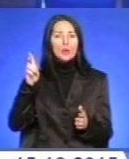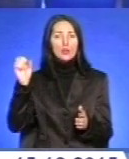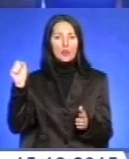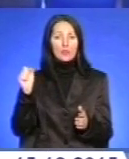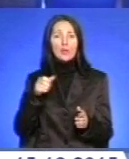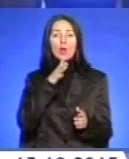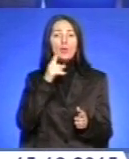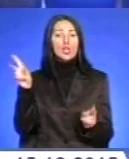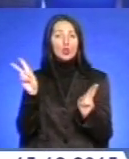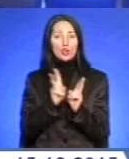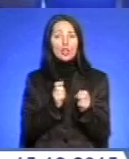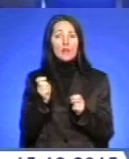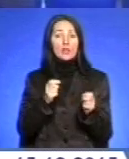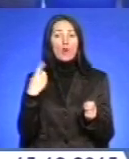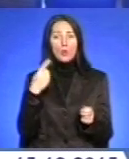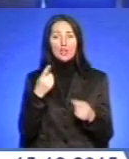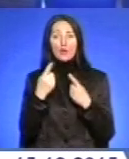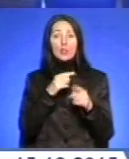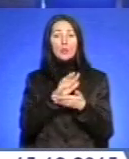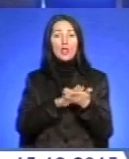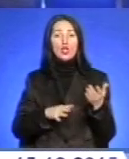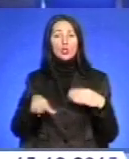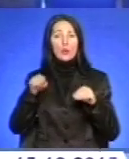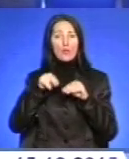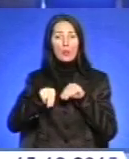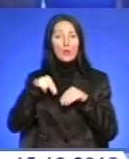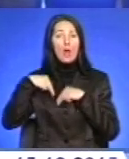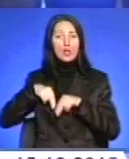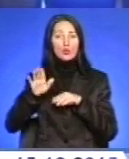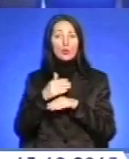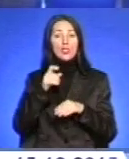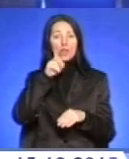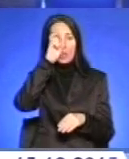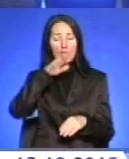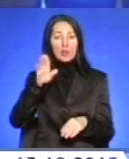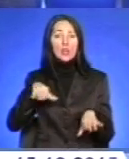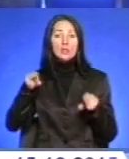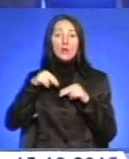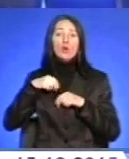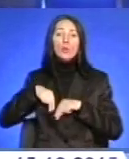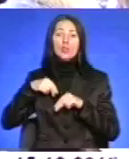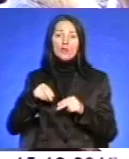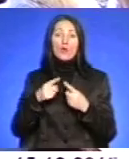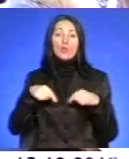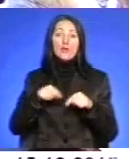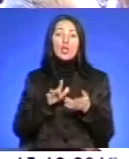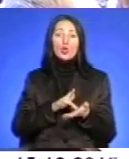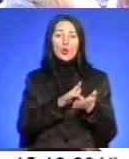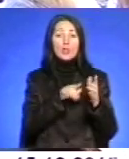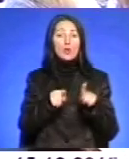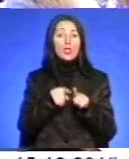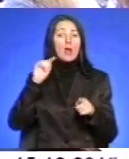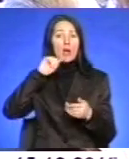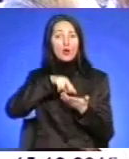області говорили про подальшу співпрацю між країнами. Зокрема, йшлося про співробітництво у сфері туризму та економіки. Хорватія